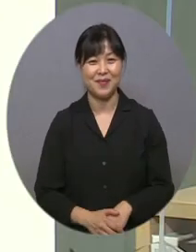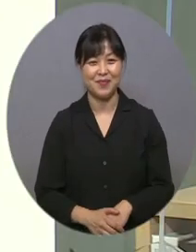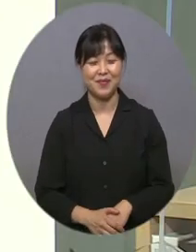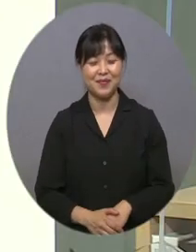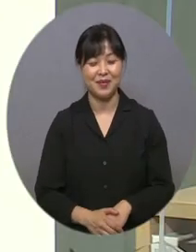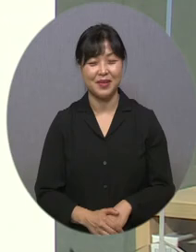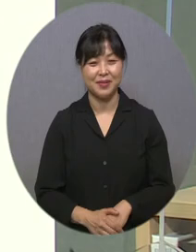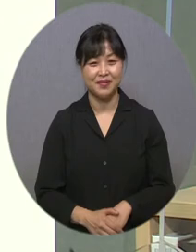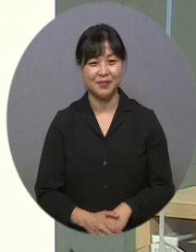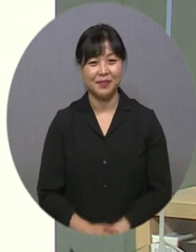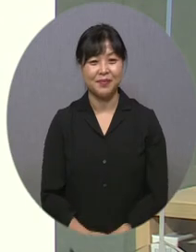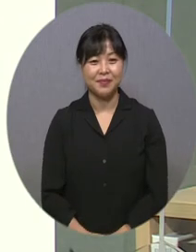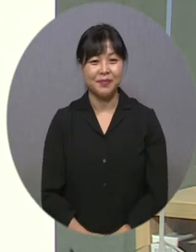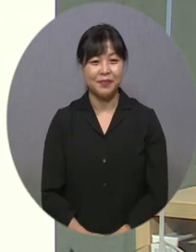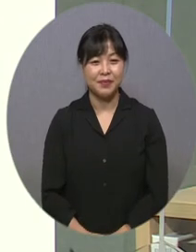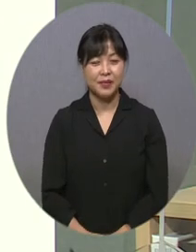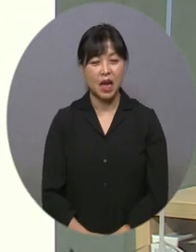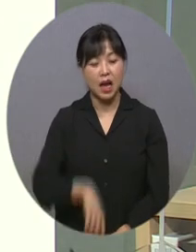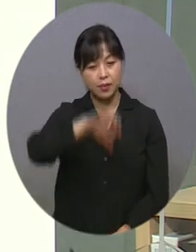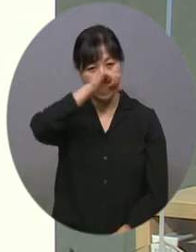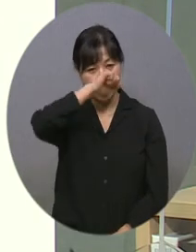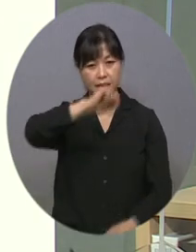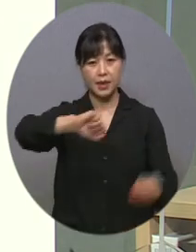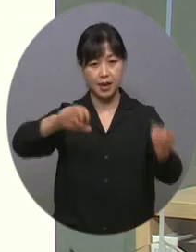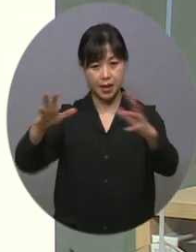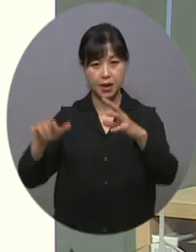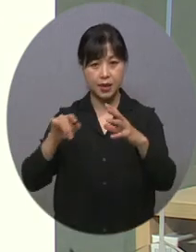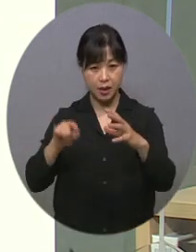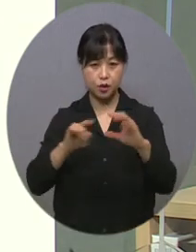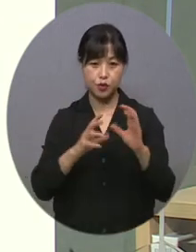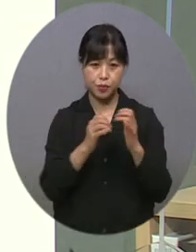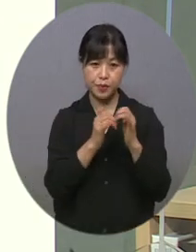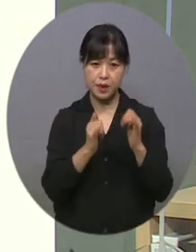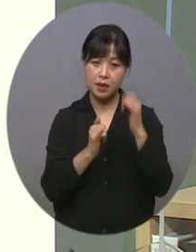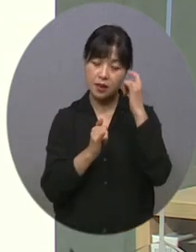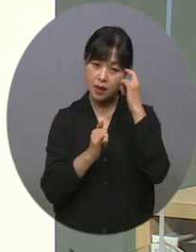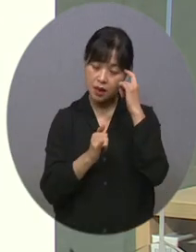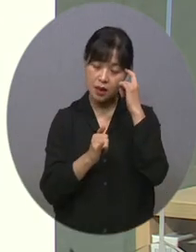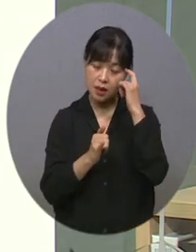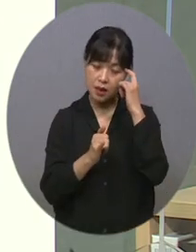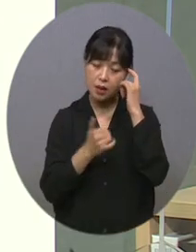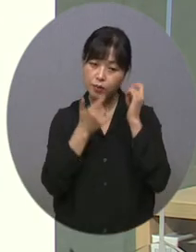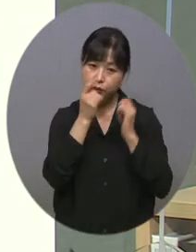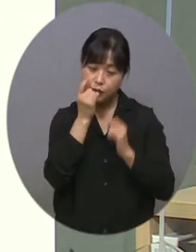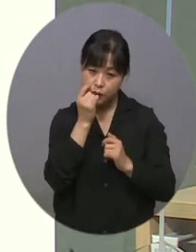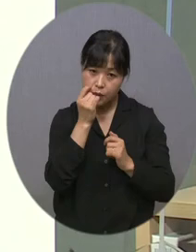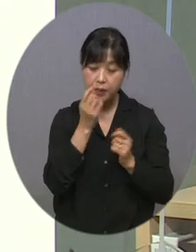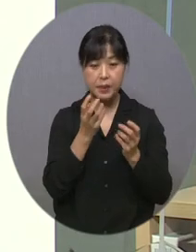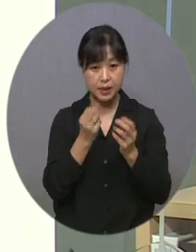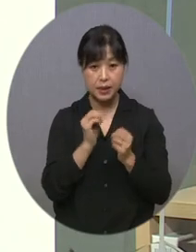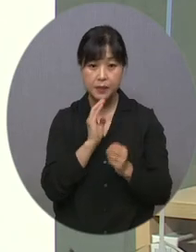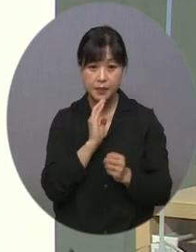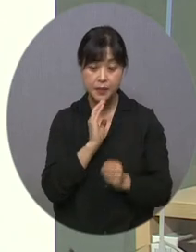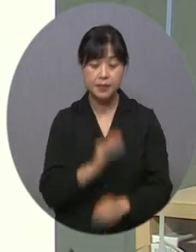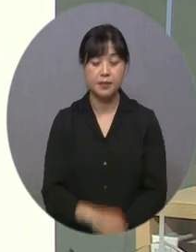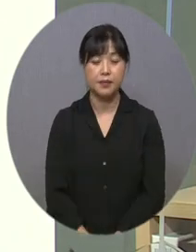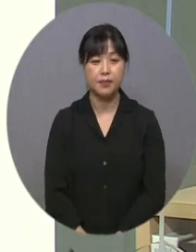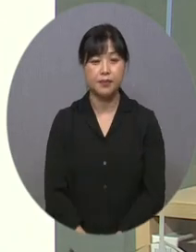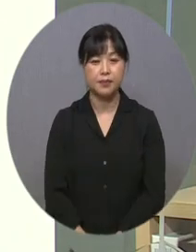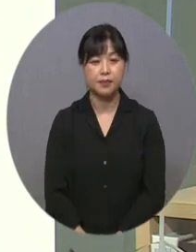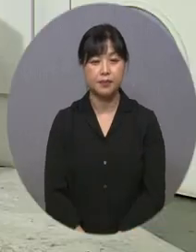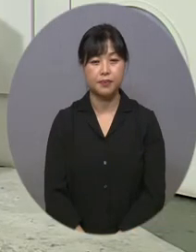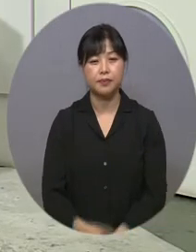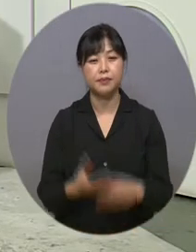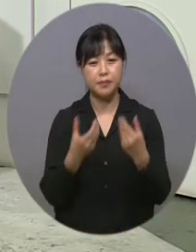그 아프리카 대륙에 대한 우리 국민들의 인식이 아직도 조금 예. 부족한 것 같아요. 예. 뭐